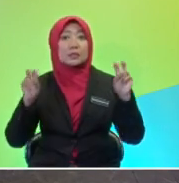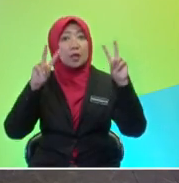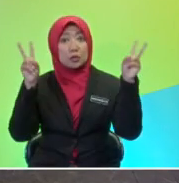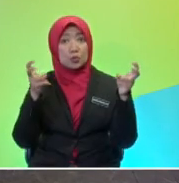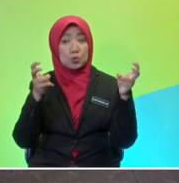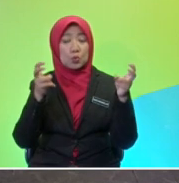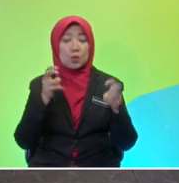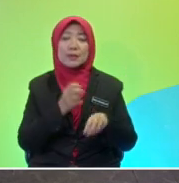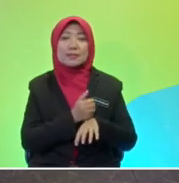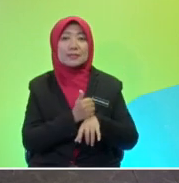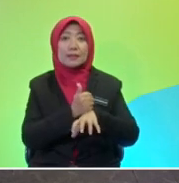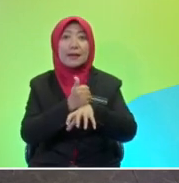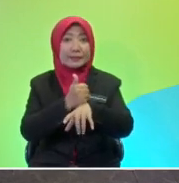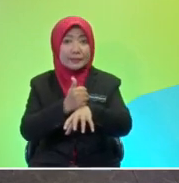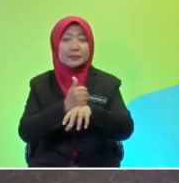serangga